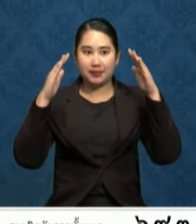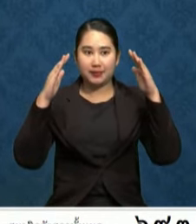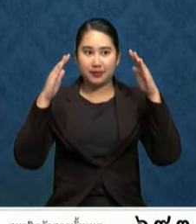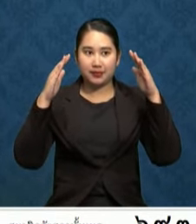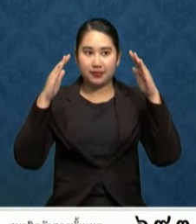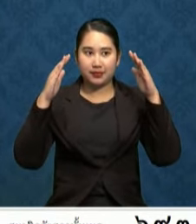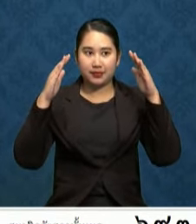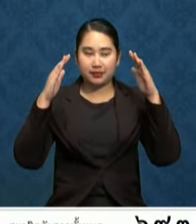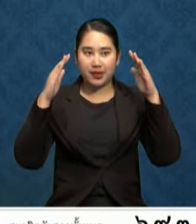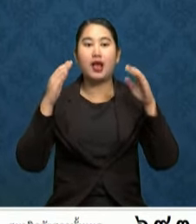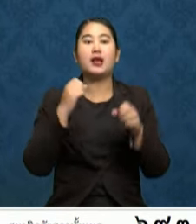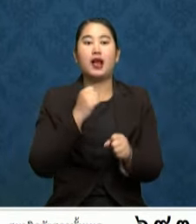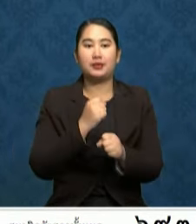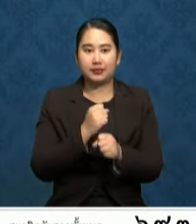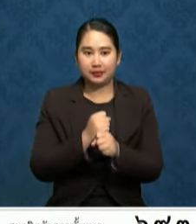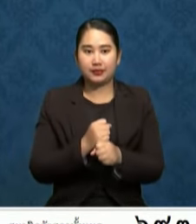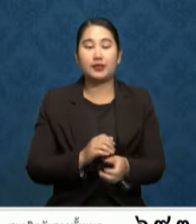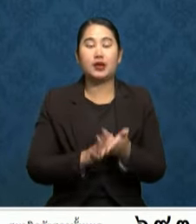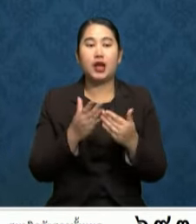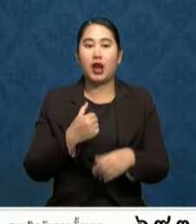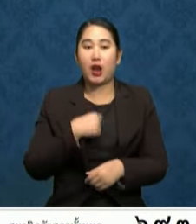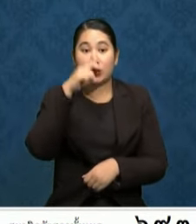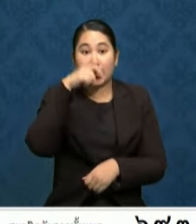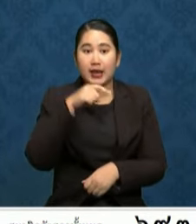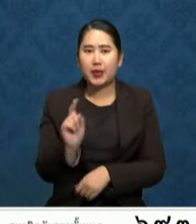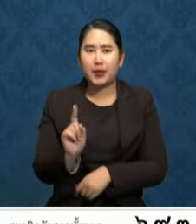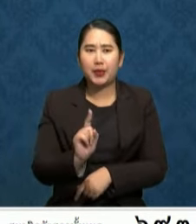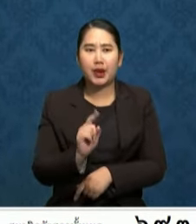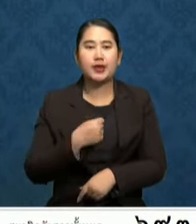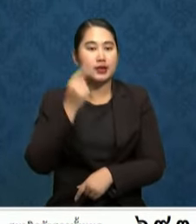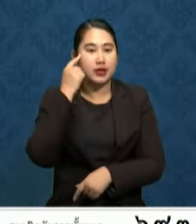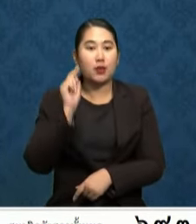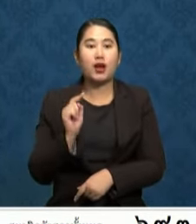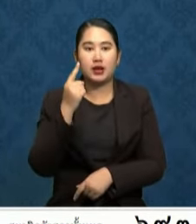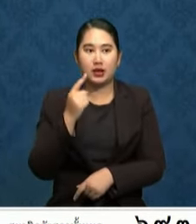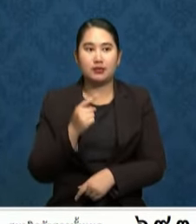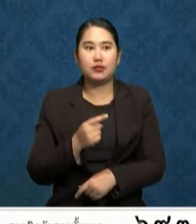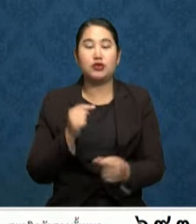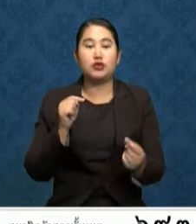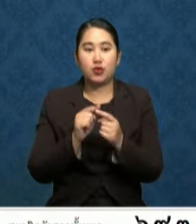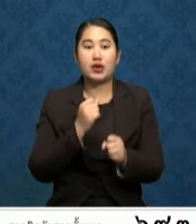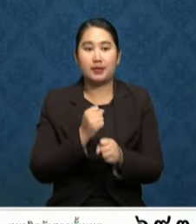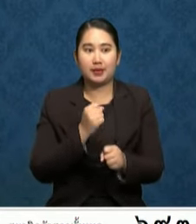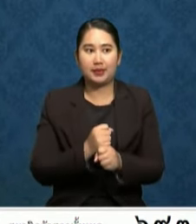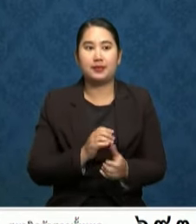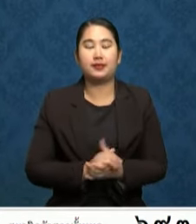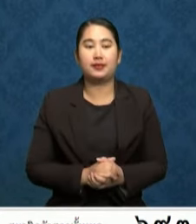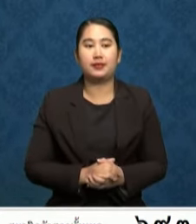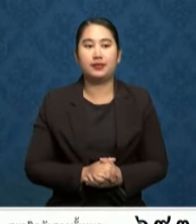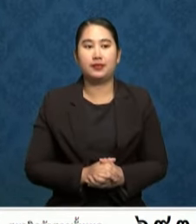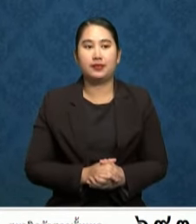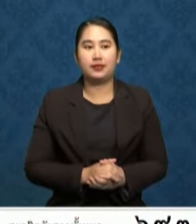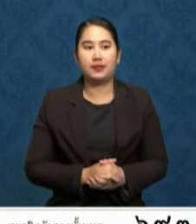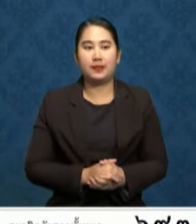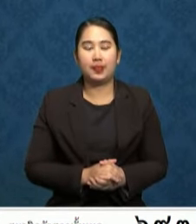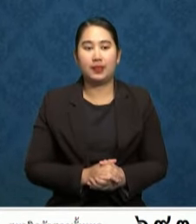น้ำของเิคอนดักเตอร์นะครับแล้วเราจะอยู่ตรงไหนผมคิดว่าเราจะเริ่มที่กลางแล้ววิ่งขึ้นไปต้นน้ำนะครับผมคิดว่า